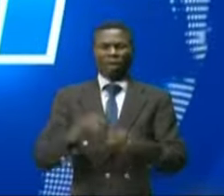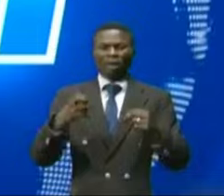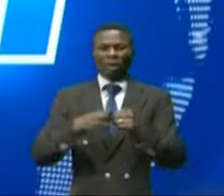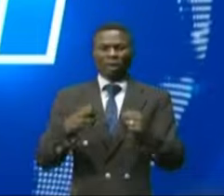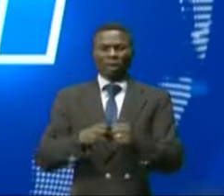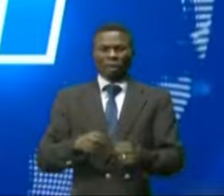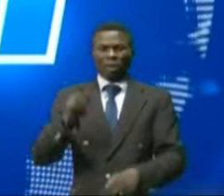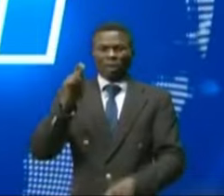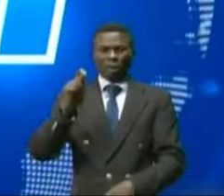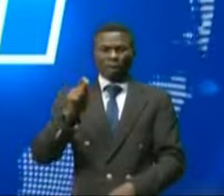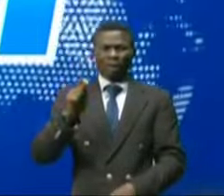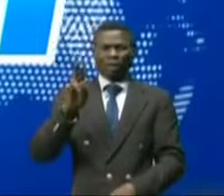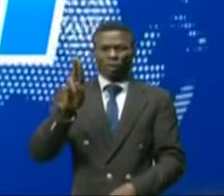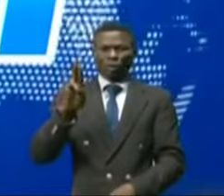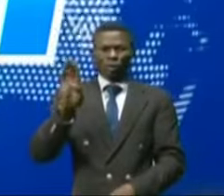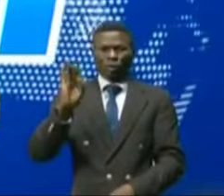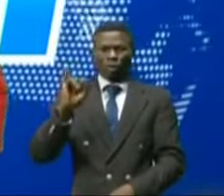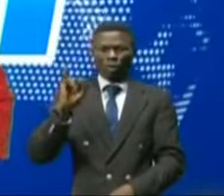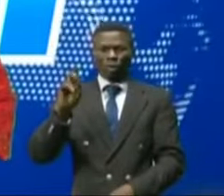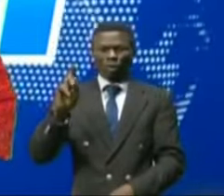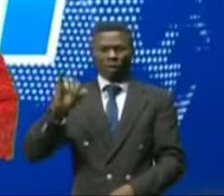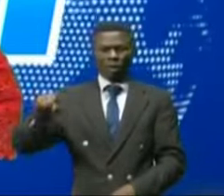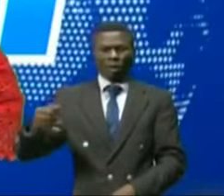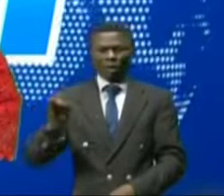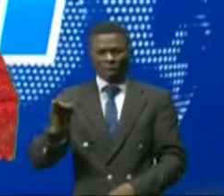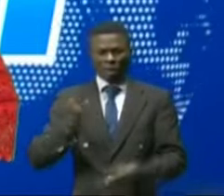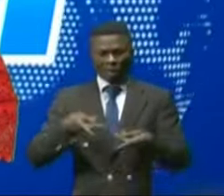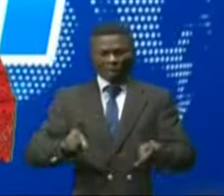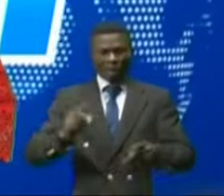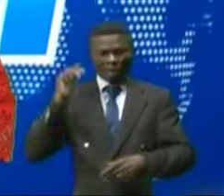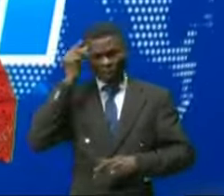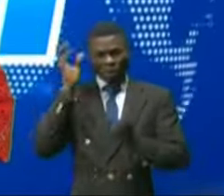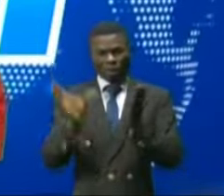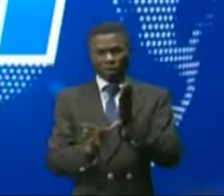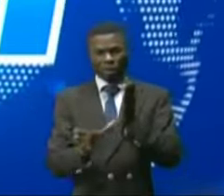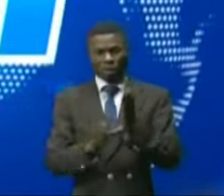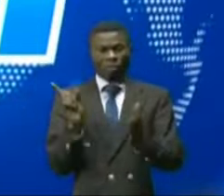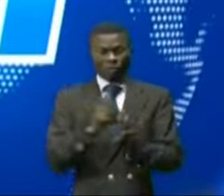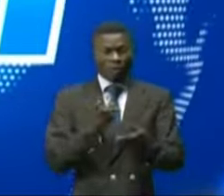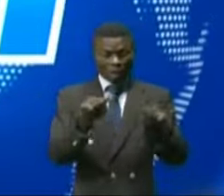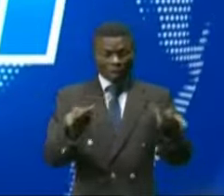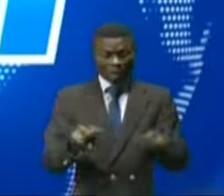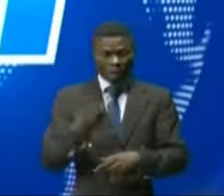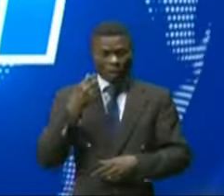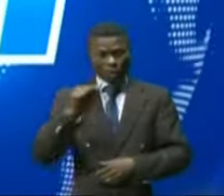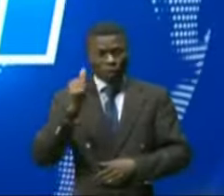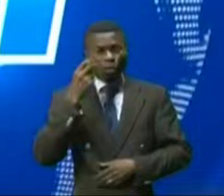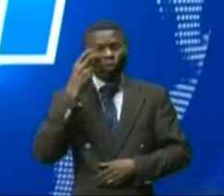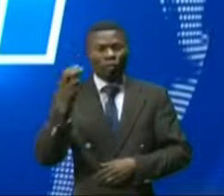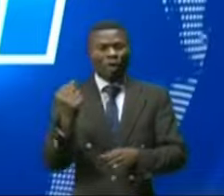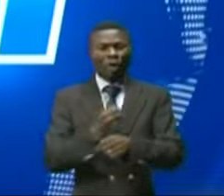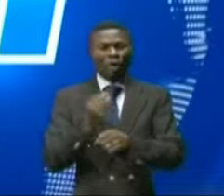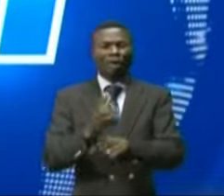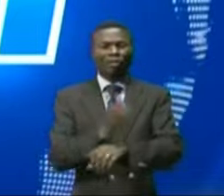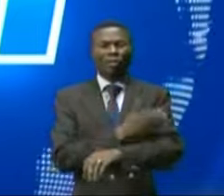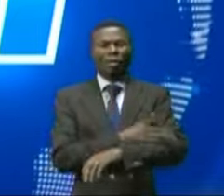hydroélectrique de Toubidji. Pour avoir un cœur net, le gouverneur intérimaire s'est rendu sur la ligne électrique. Le constat de sa visite, c'est dans